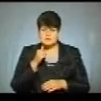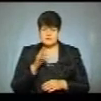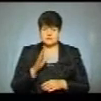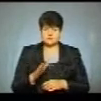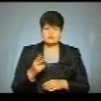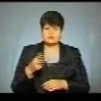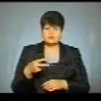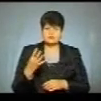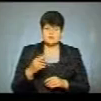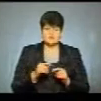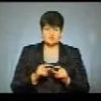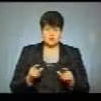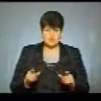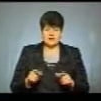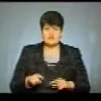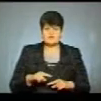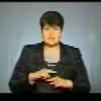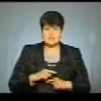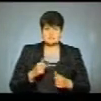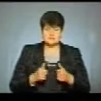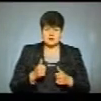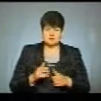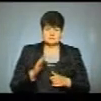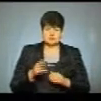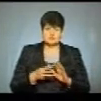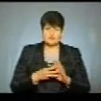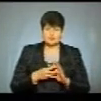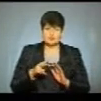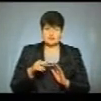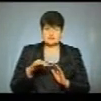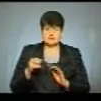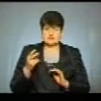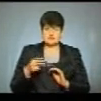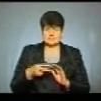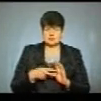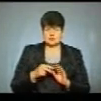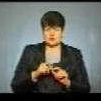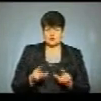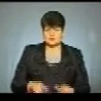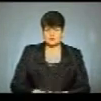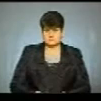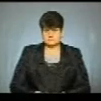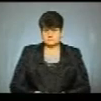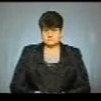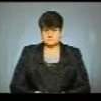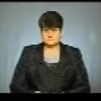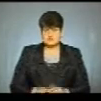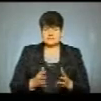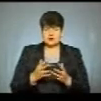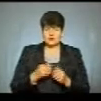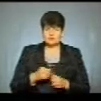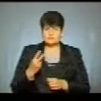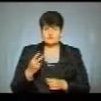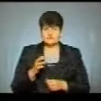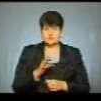відбудуться у 24-й школі. І фінал змагань пройде 8 листопада у 27-й школі. Із рахунком